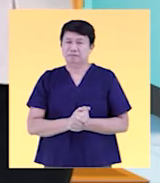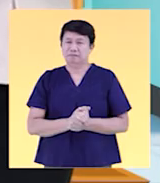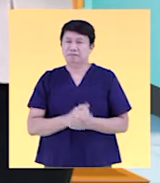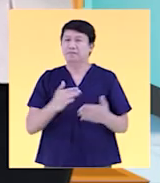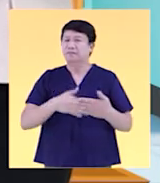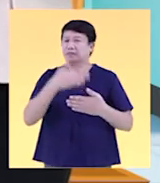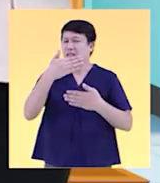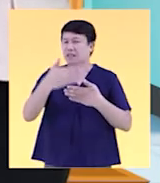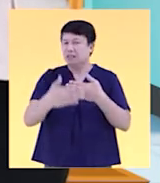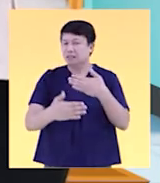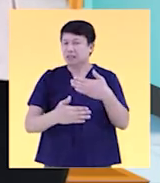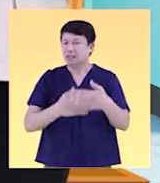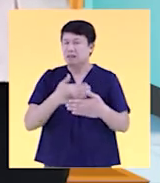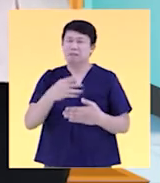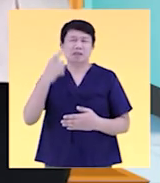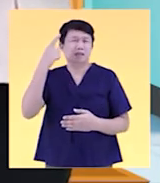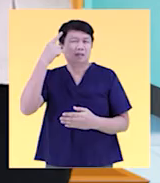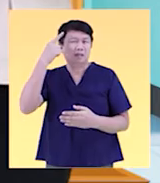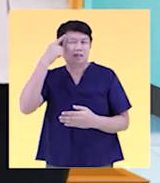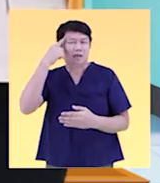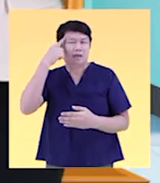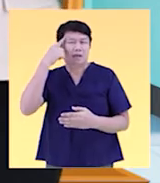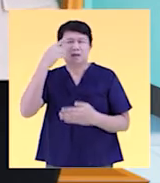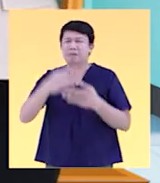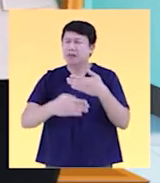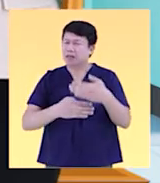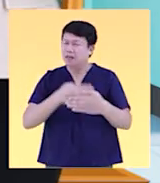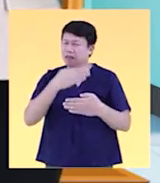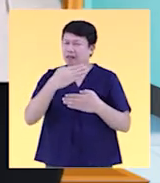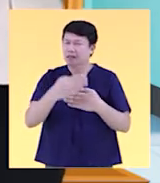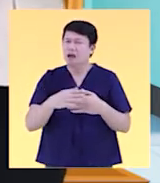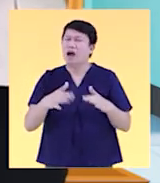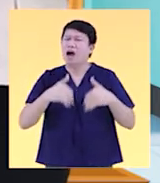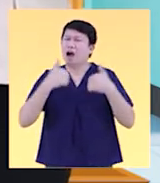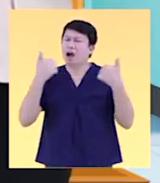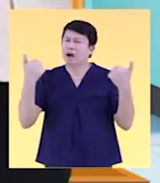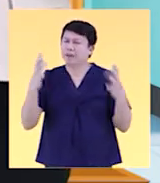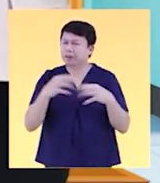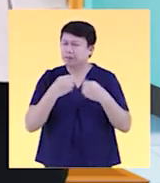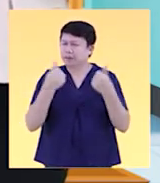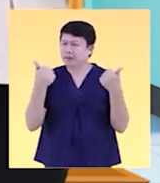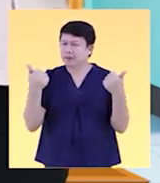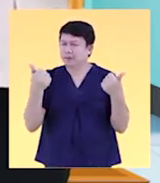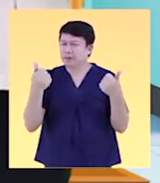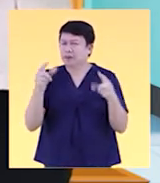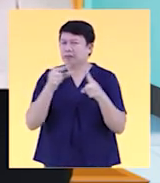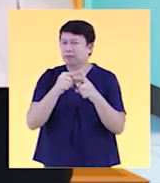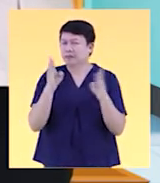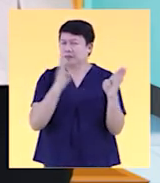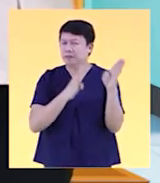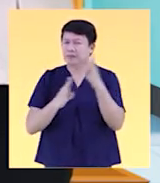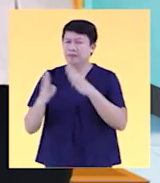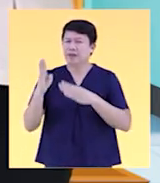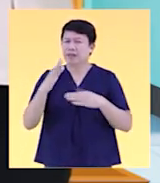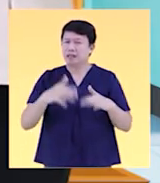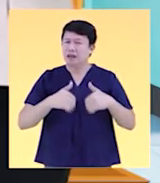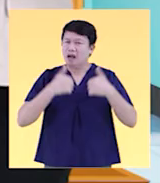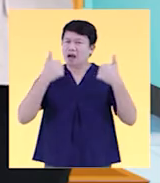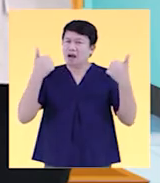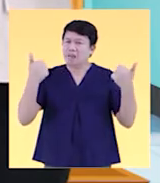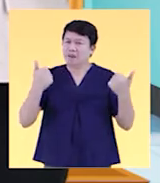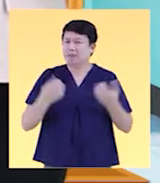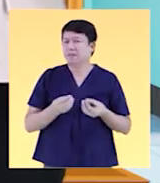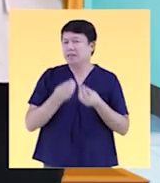Sa hakbang na ito, mag-iisip tayo ng paraan kung paano isosolve ang word problem at kung